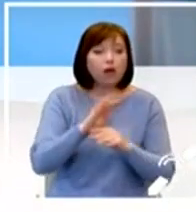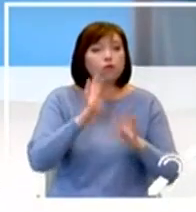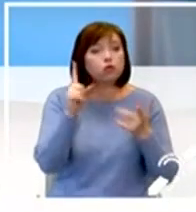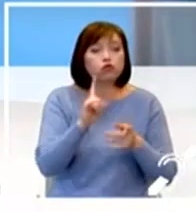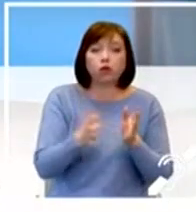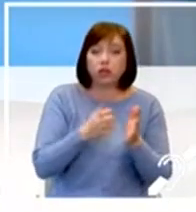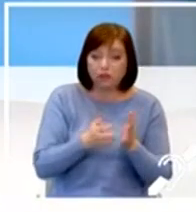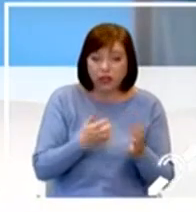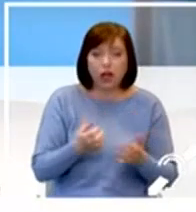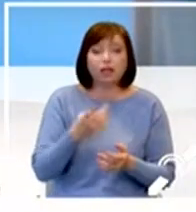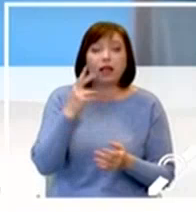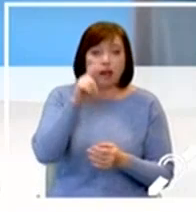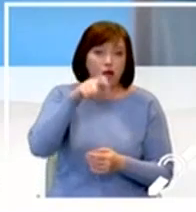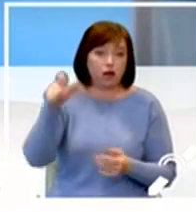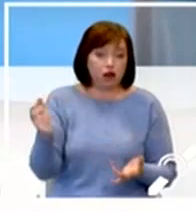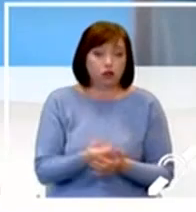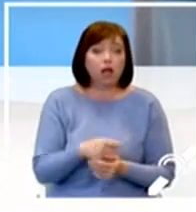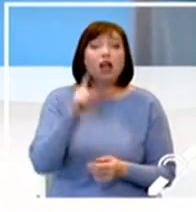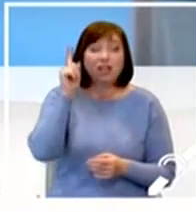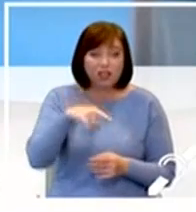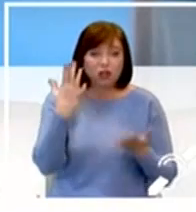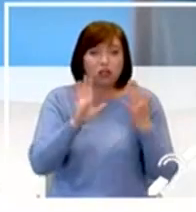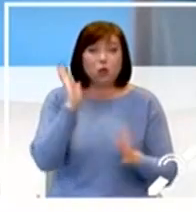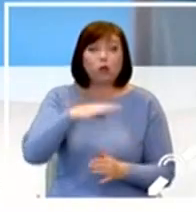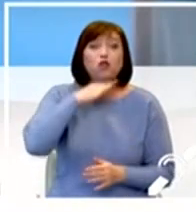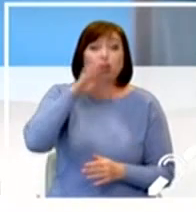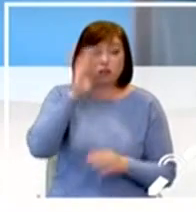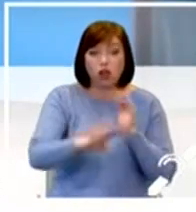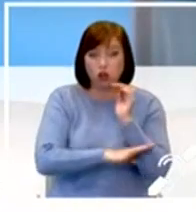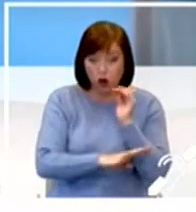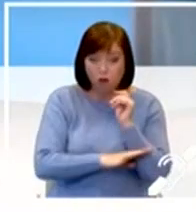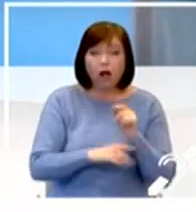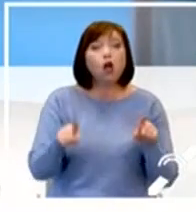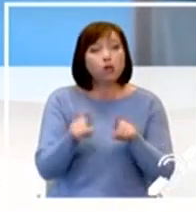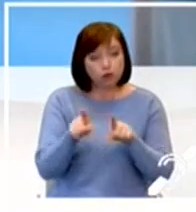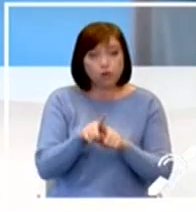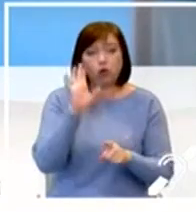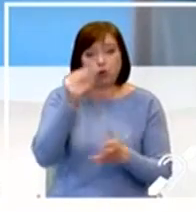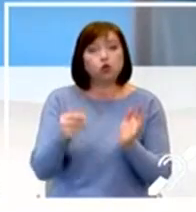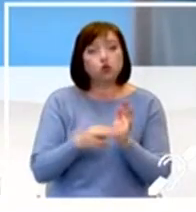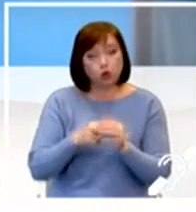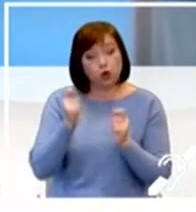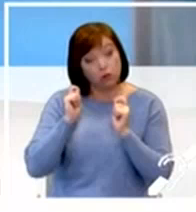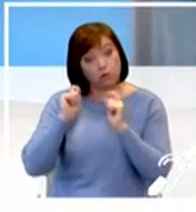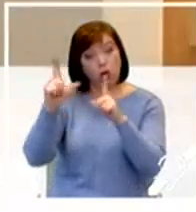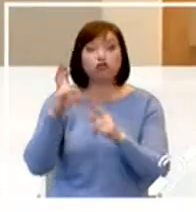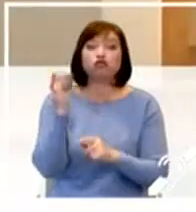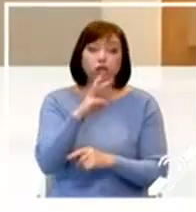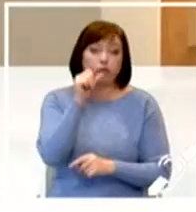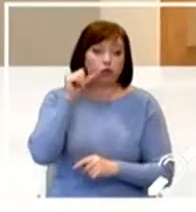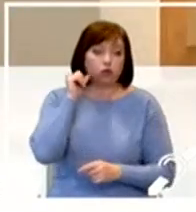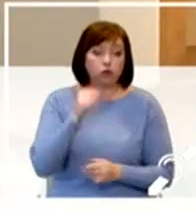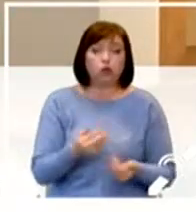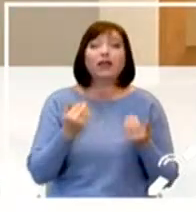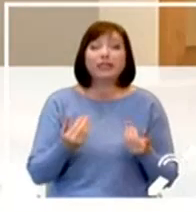de lemne disponibile pentru cetățeni. Chiar dacă vor fi destule, lemnele de foc vor avea prețuri mai mari în acest sezon.